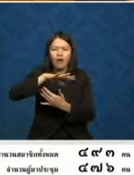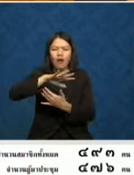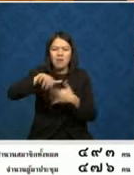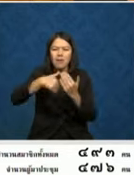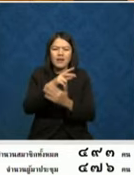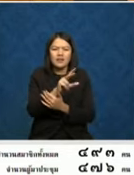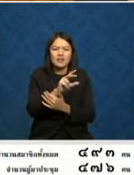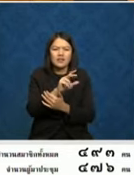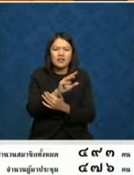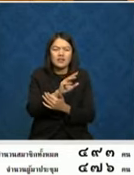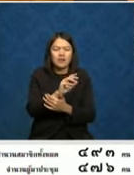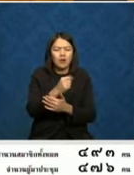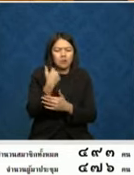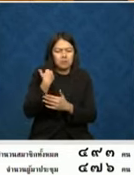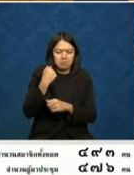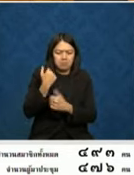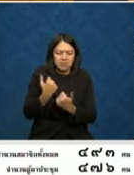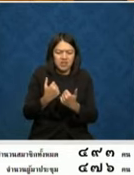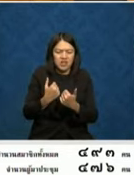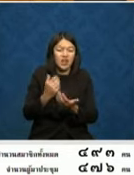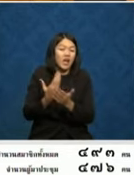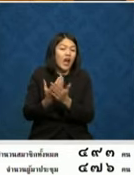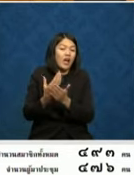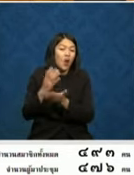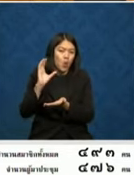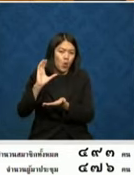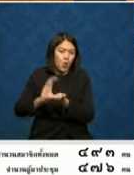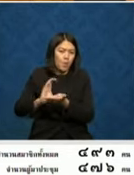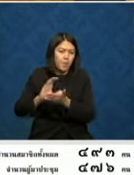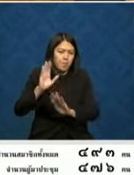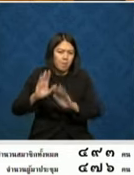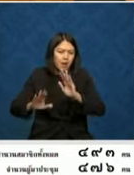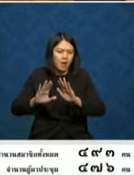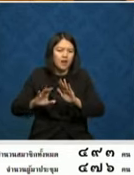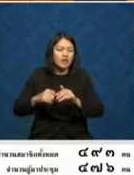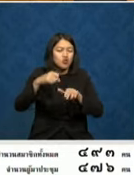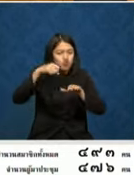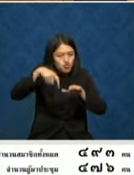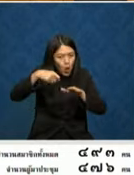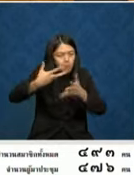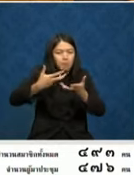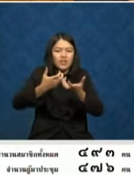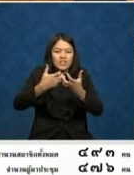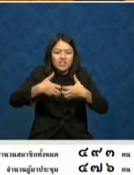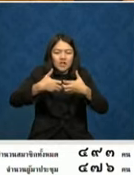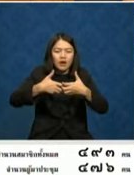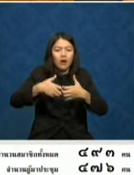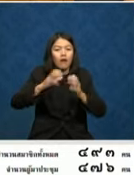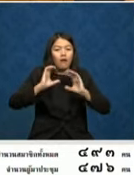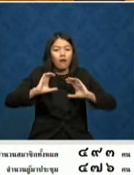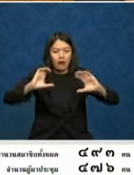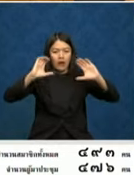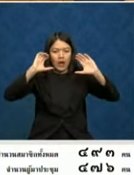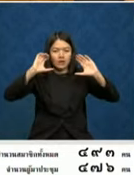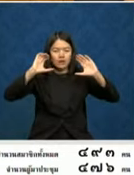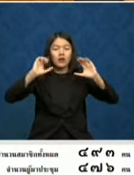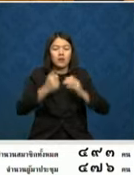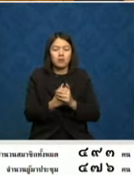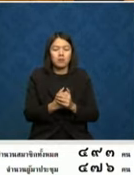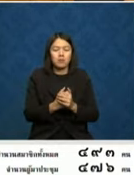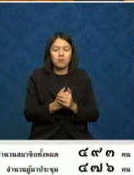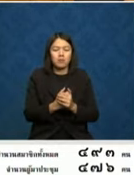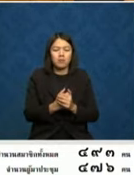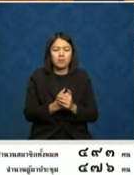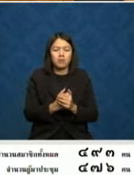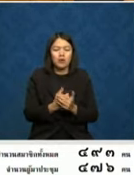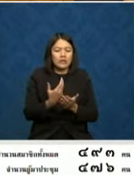ลี่ยนะครับปีนี้ที่มีการตั้งงบประมาณมาเป็นงบประมาณในการบำรุงรักษาเพราะว่าภาครัฐเองเนี่ยต้องเรียนด้วยความเคารพครับเราพยายาม